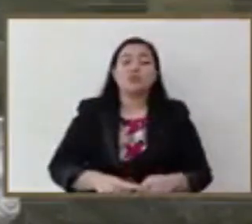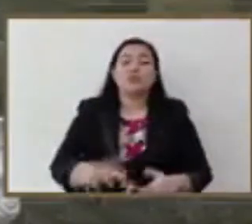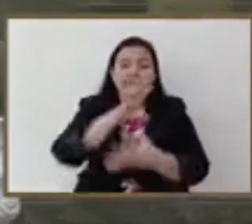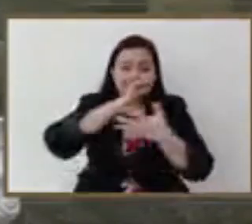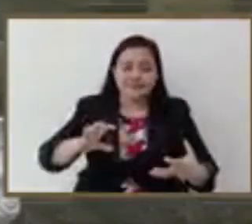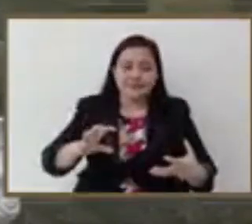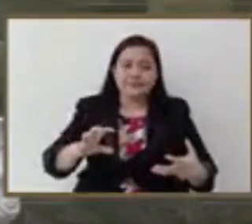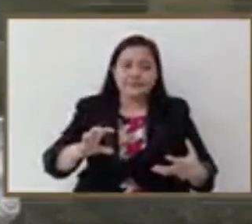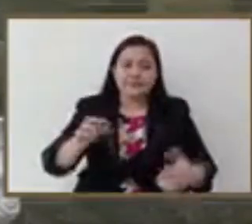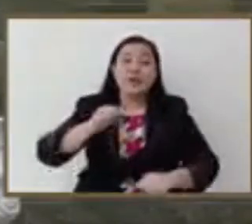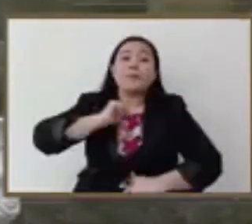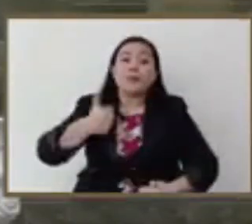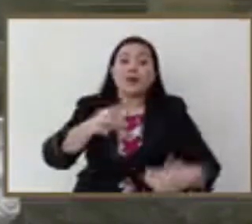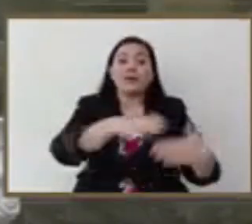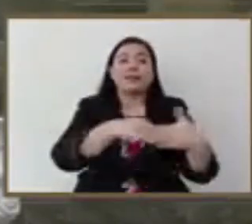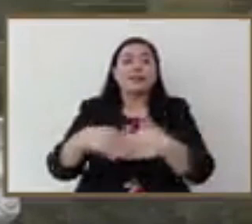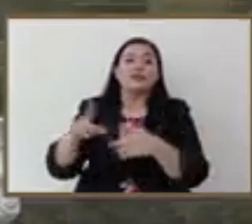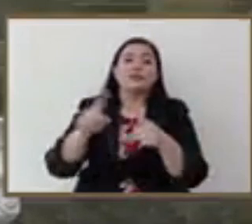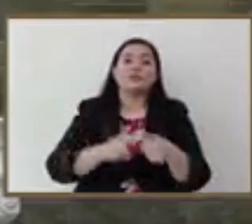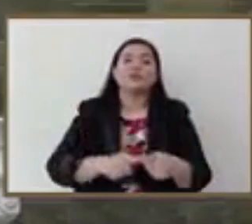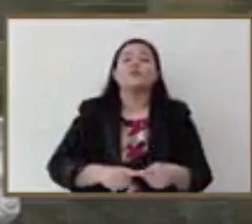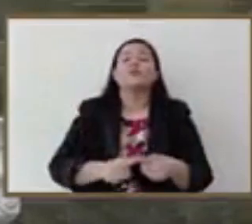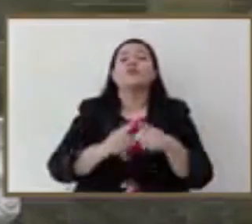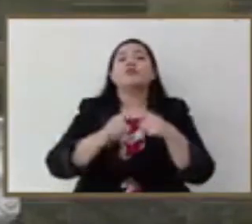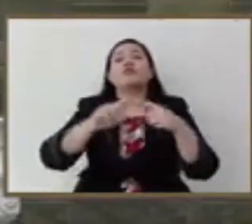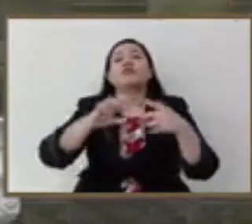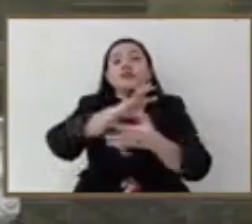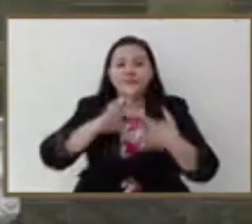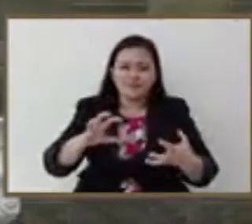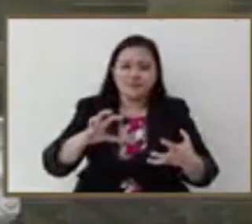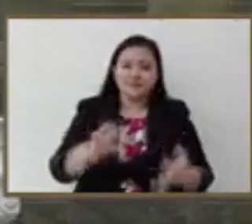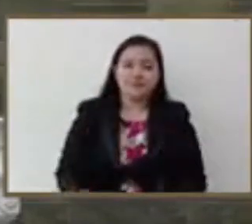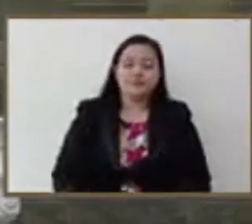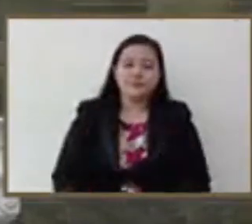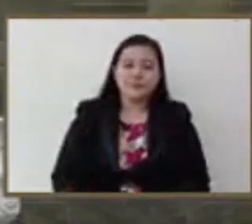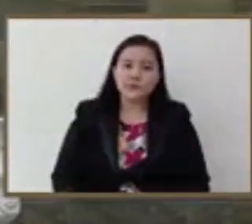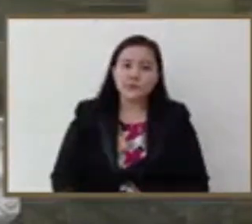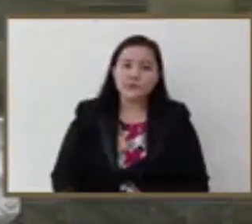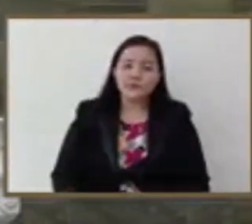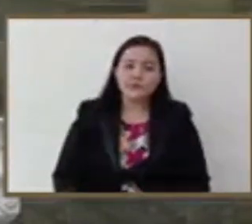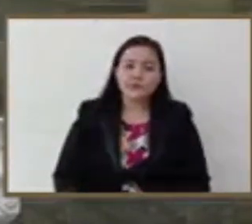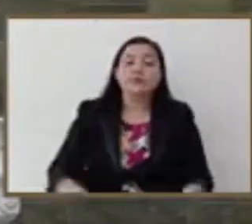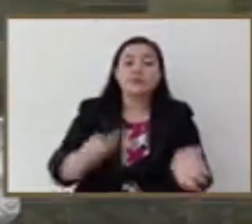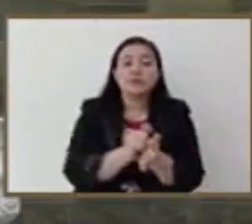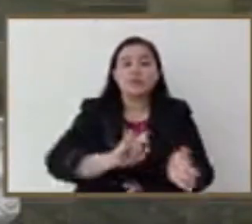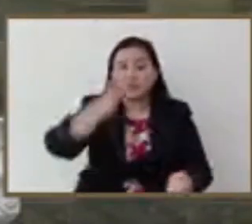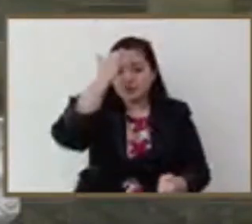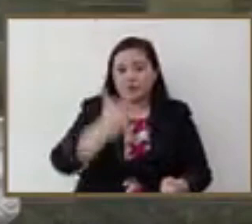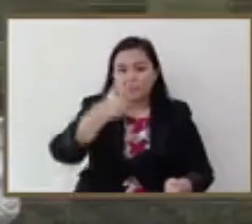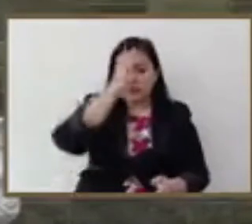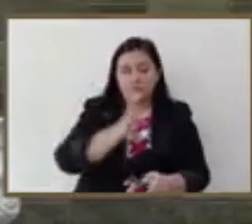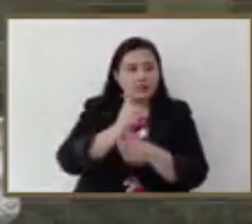Pride before destruction. You see that? But listen, in the church, ang kaya, sinasanay tayo ng Panginoon, may mga